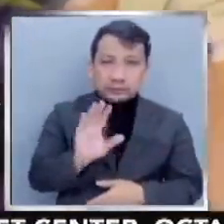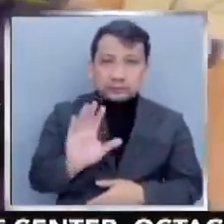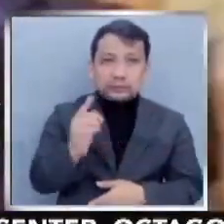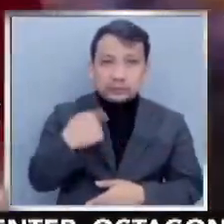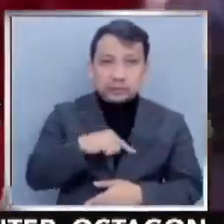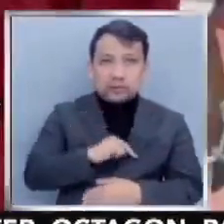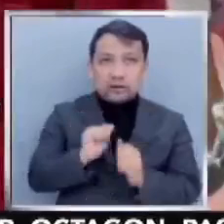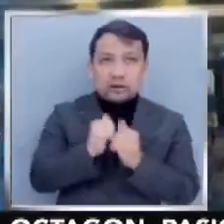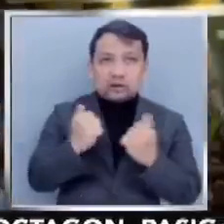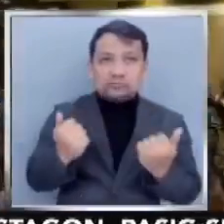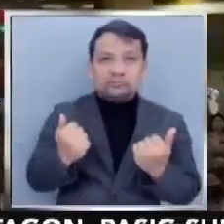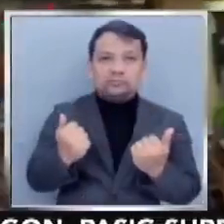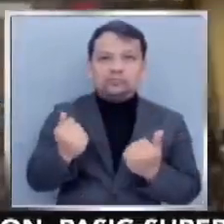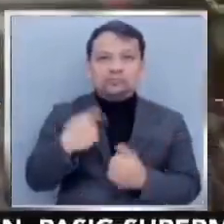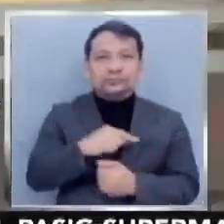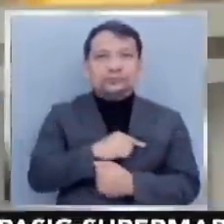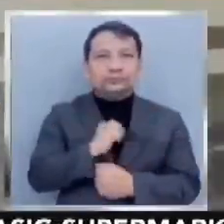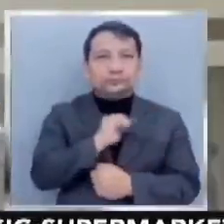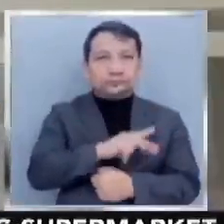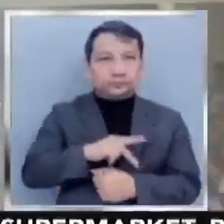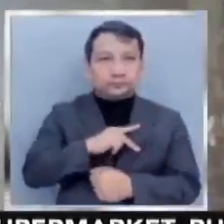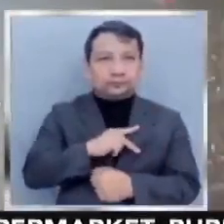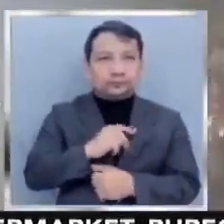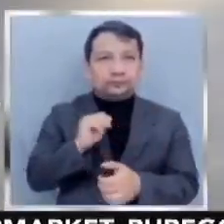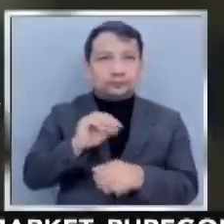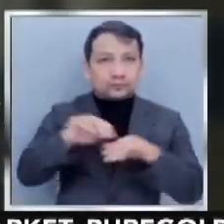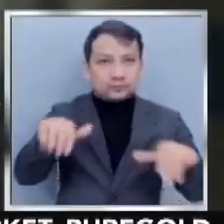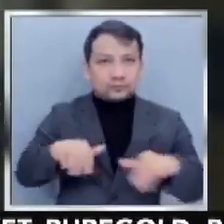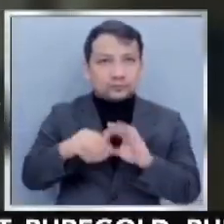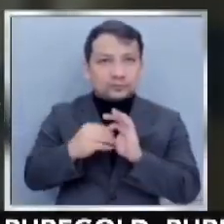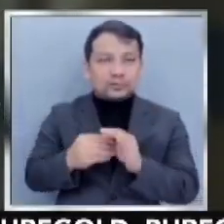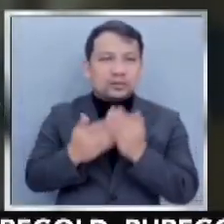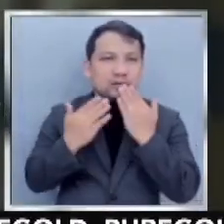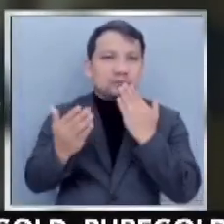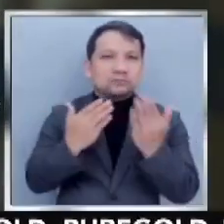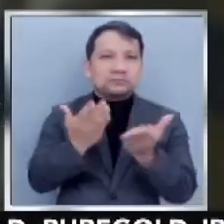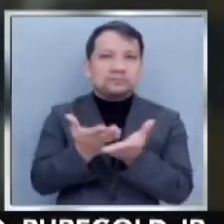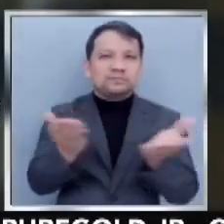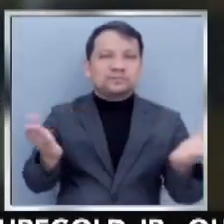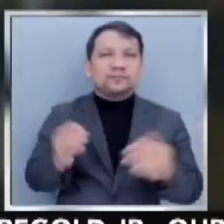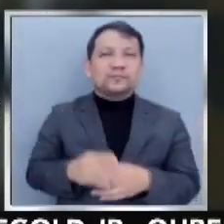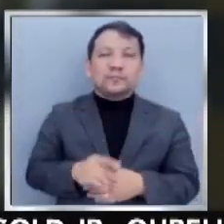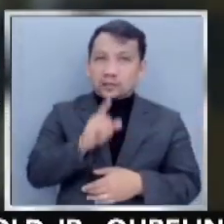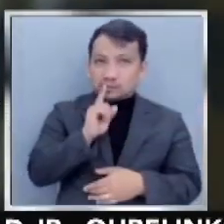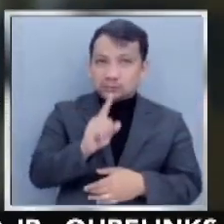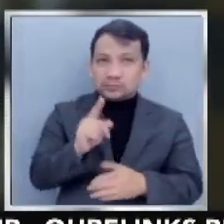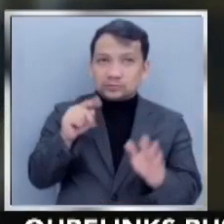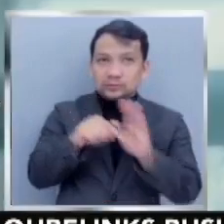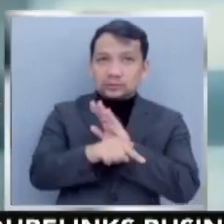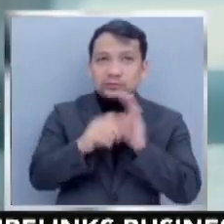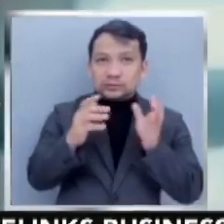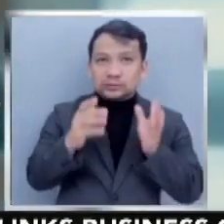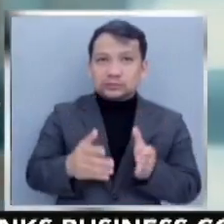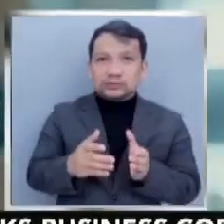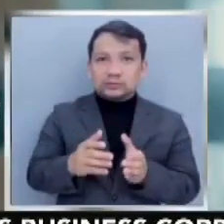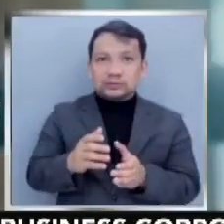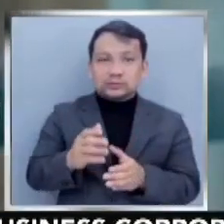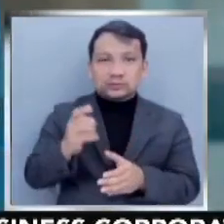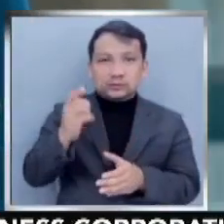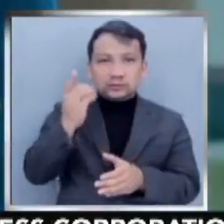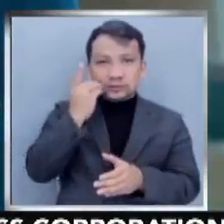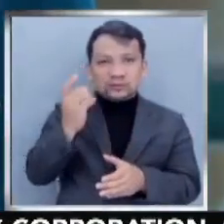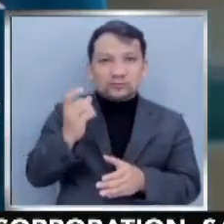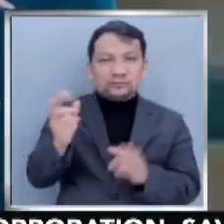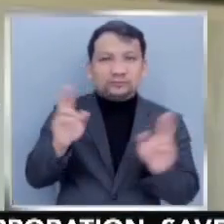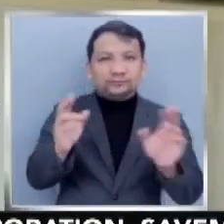nila na-appreciate yung trabaho namin. Kaya thank you. Bukod sa tunay na killer ni Don Gustavo Reyales, dapat ding abangan